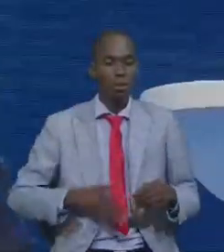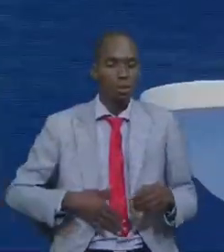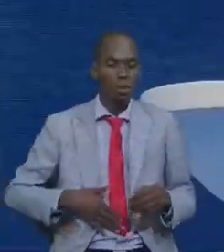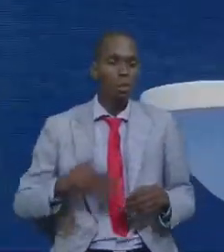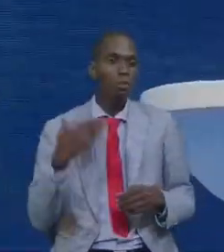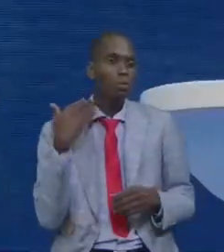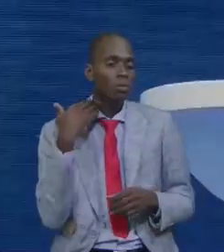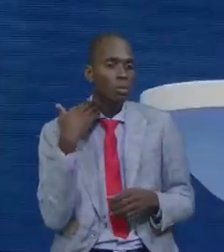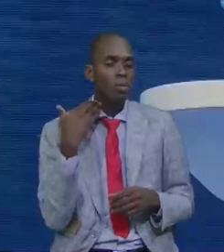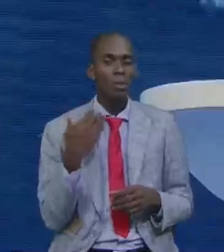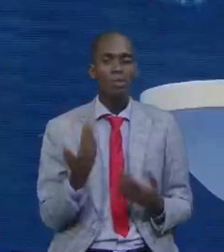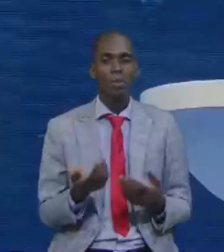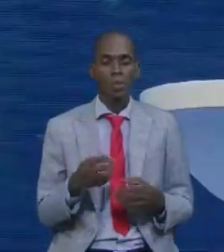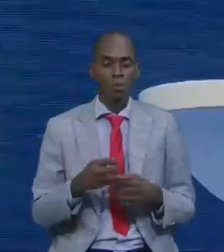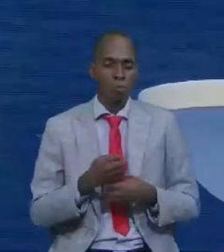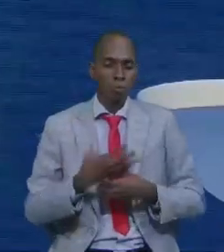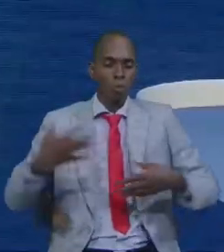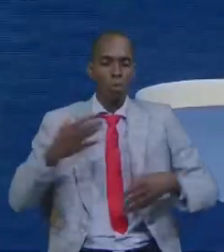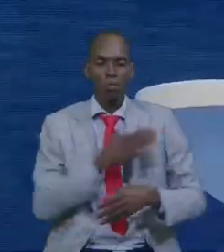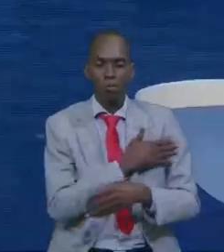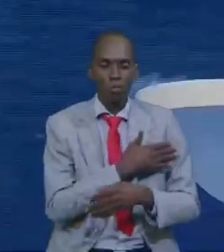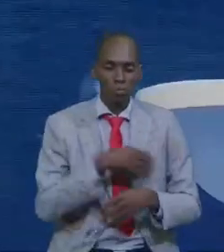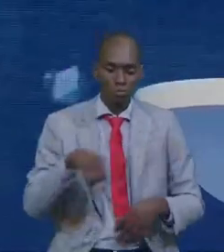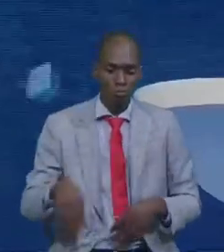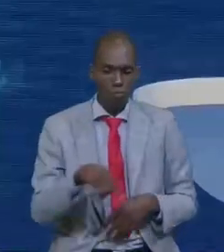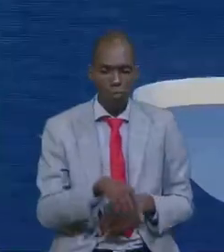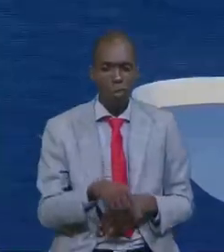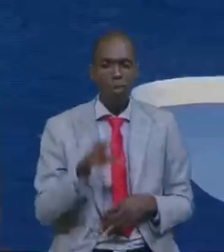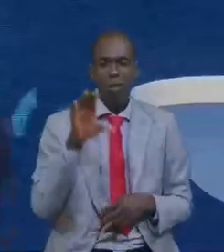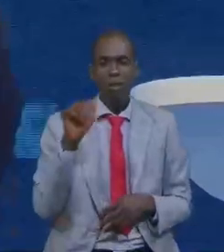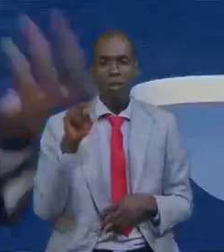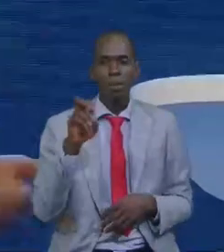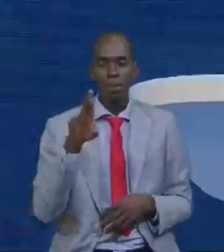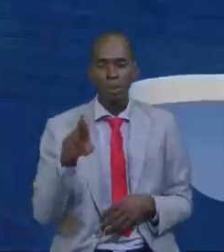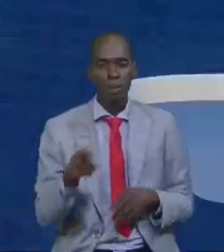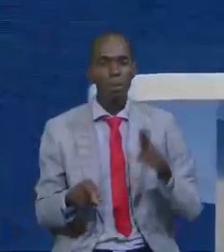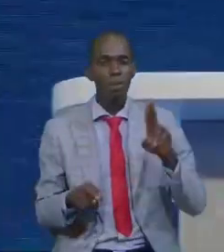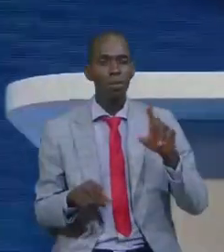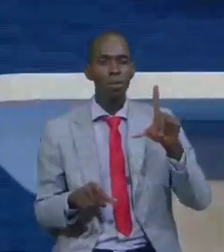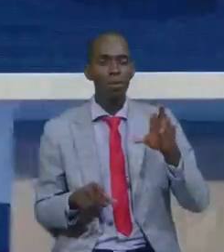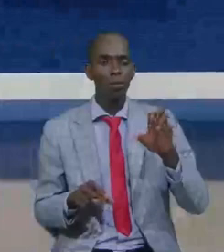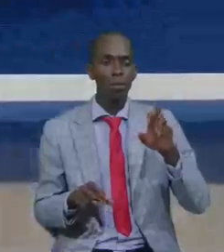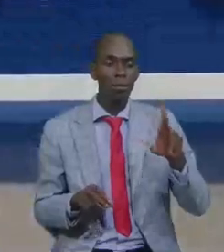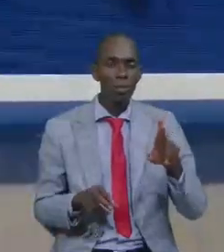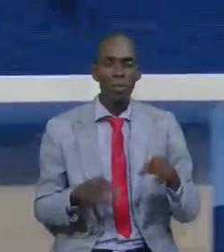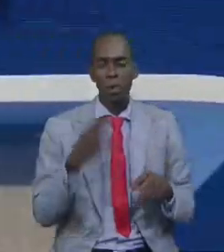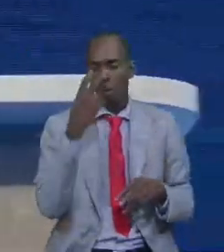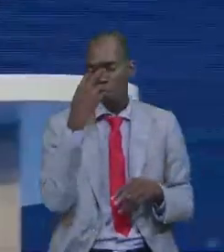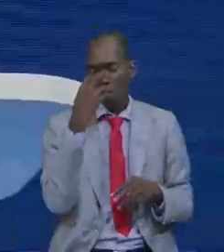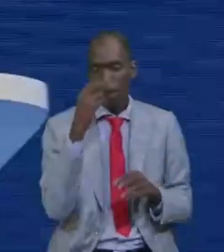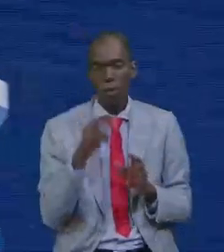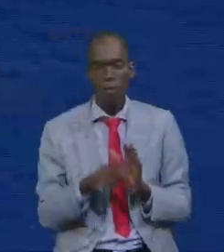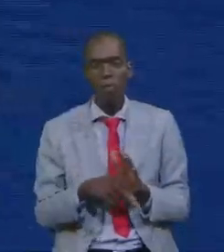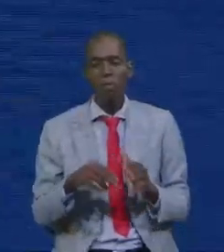L'éléphantiasis. Le cancer. L'ulcère. L'aveuglement. La paralysie. Quel que